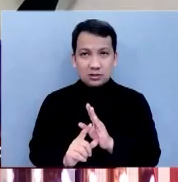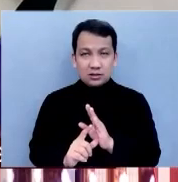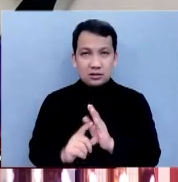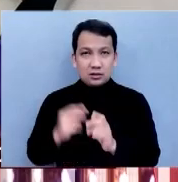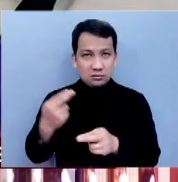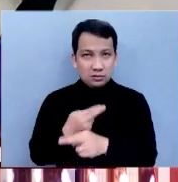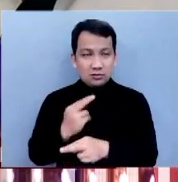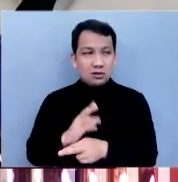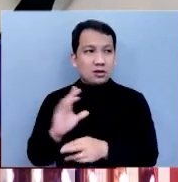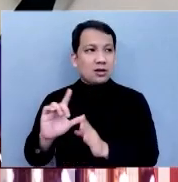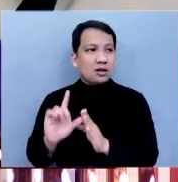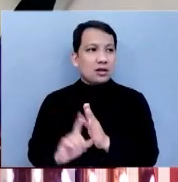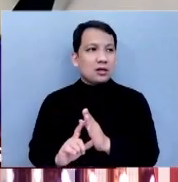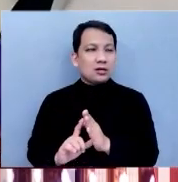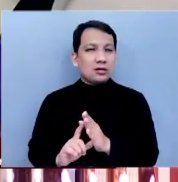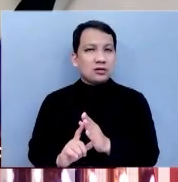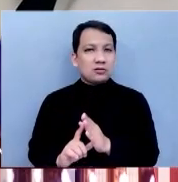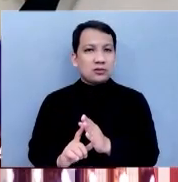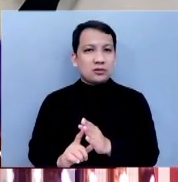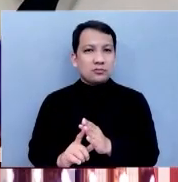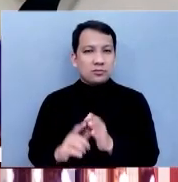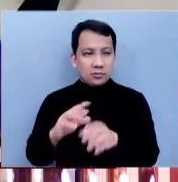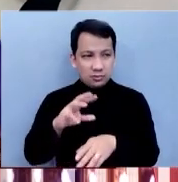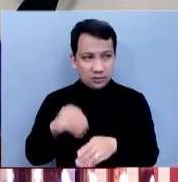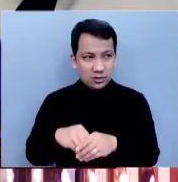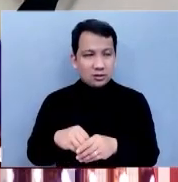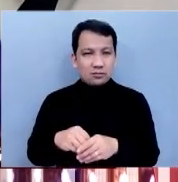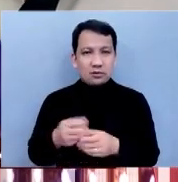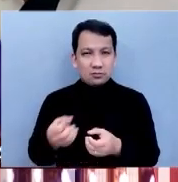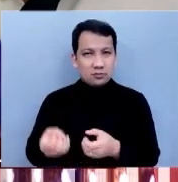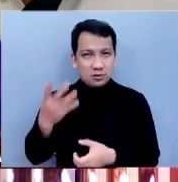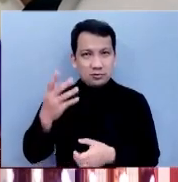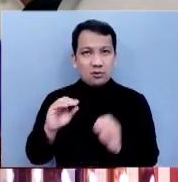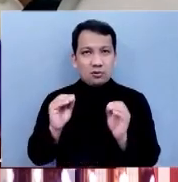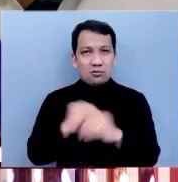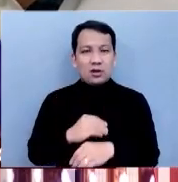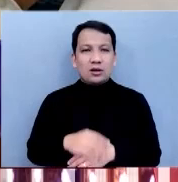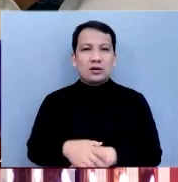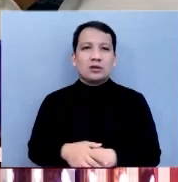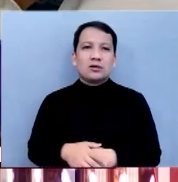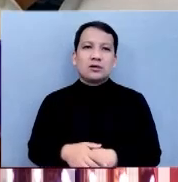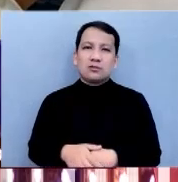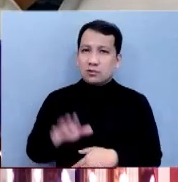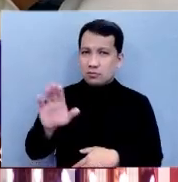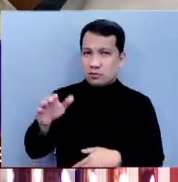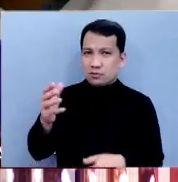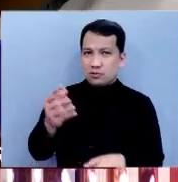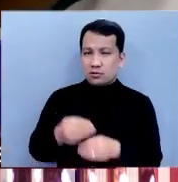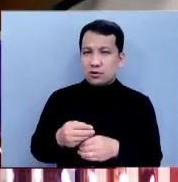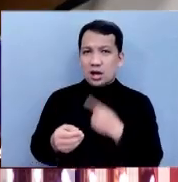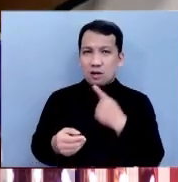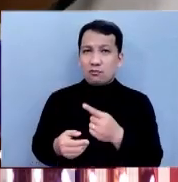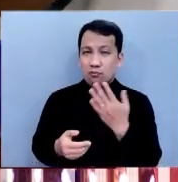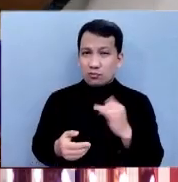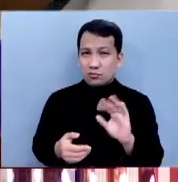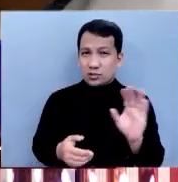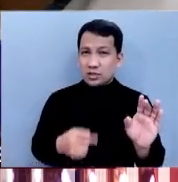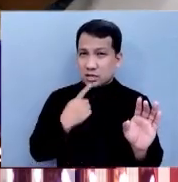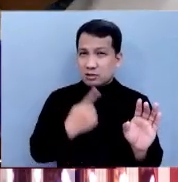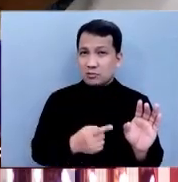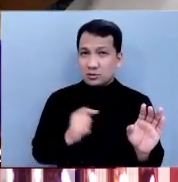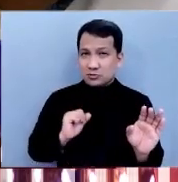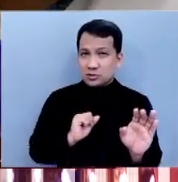regulations and ano ng guidelines ng firearms mm-hmm. and sir, explosives office. Sir, sisingit ako ng tanong. Eh, paano ho yung sinasabi ni